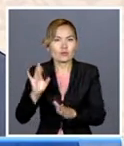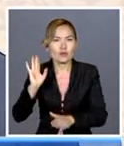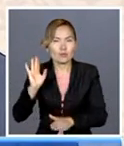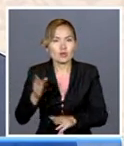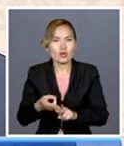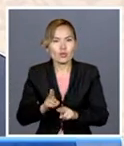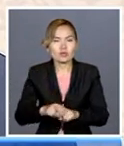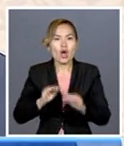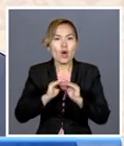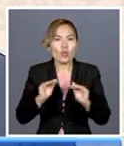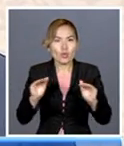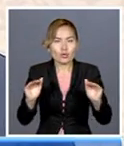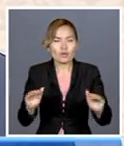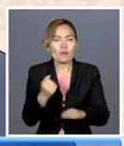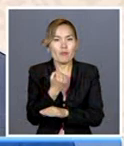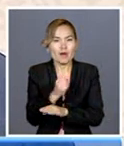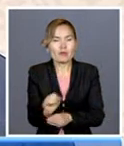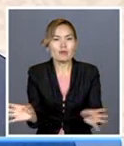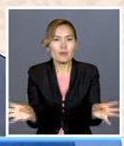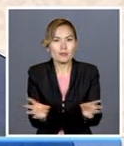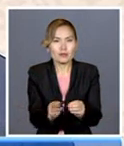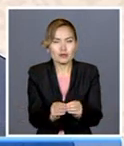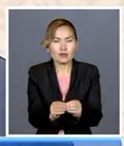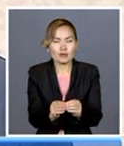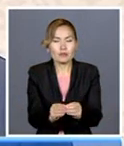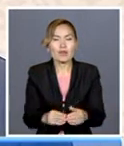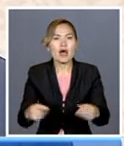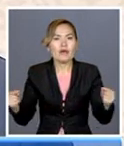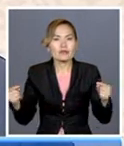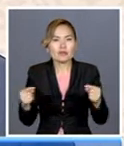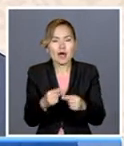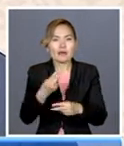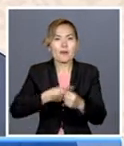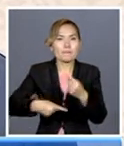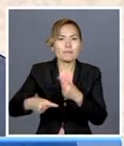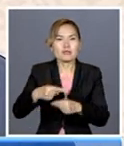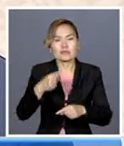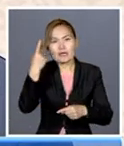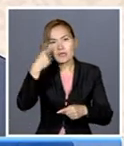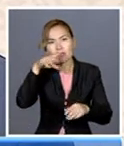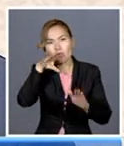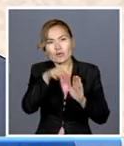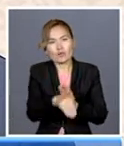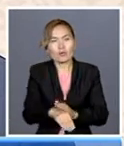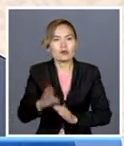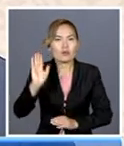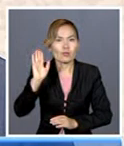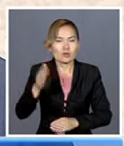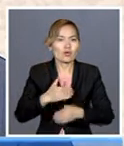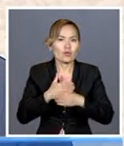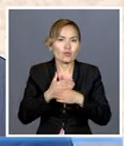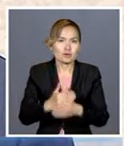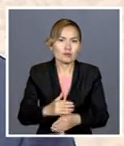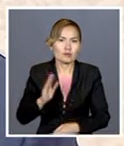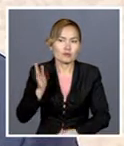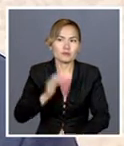сол оқушылармен бірігіп, сол жобаларын нақты бизнес саласына қалай келтіріп, қалай жаңағы айтып кеткендей тағы да